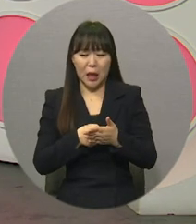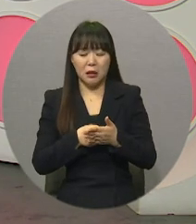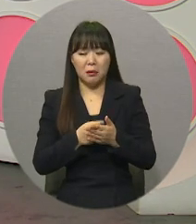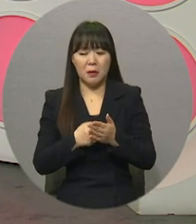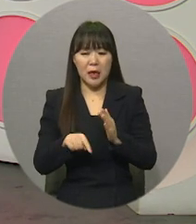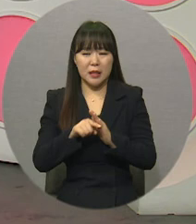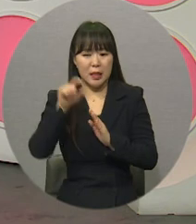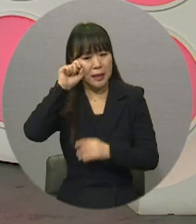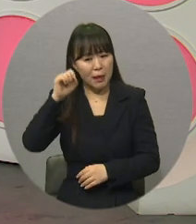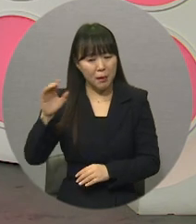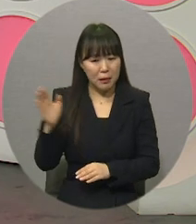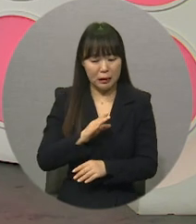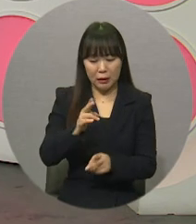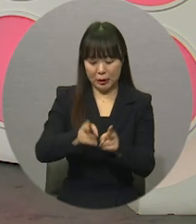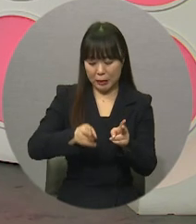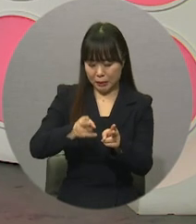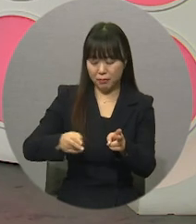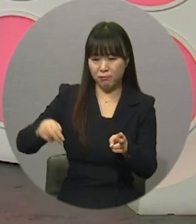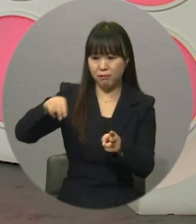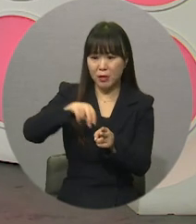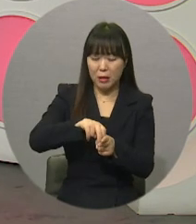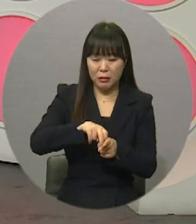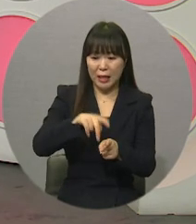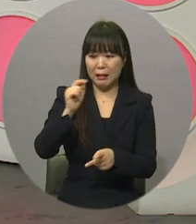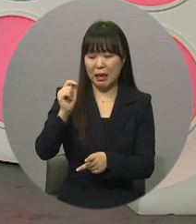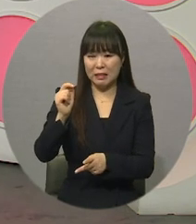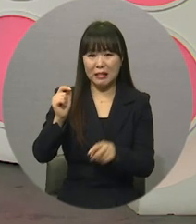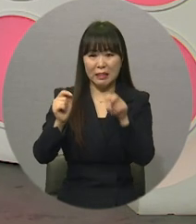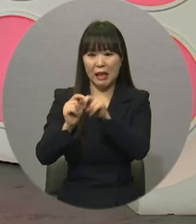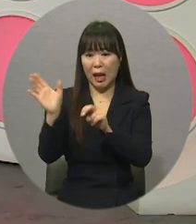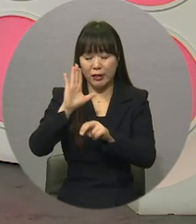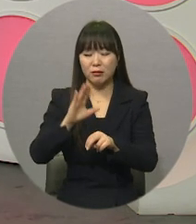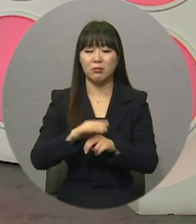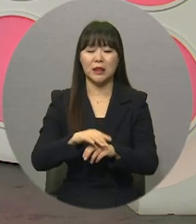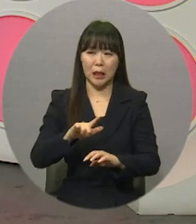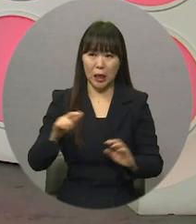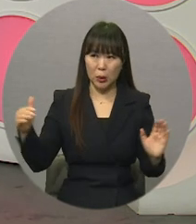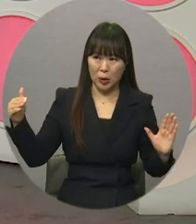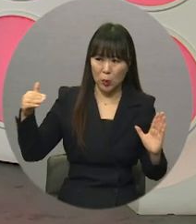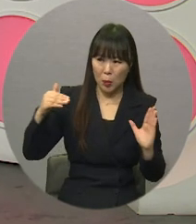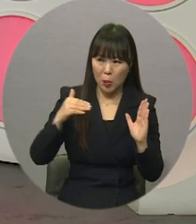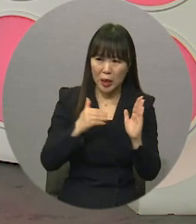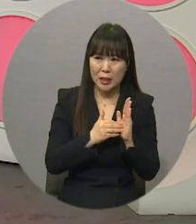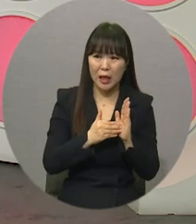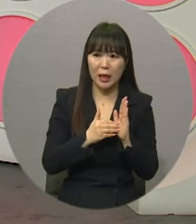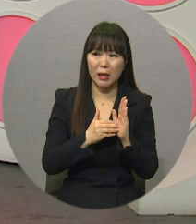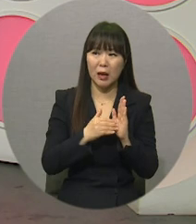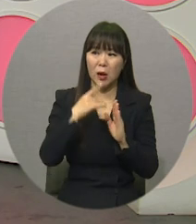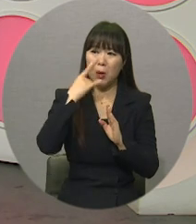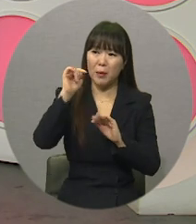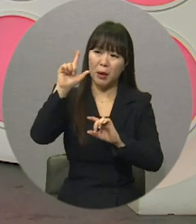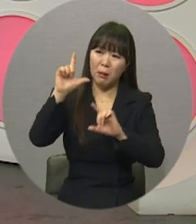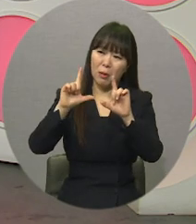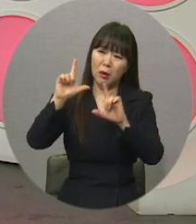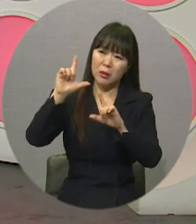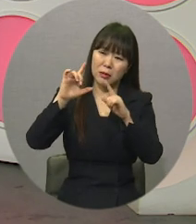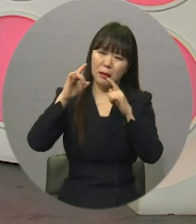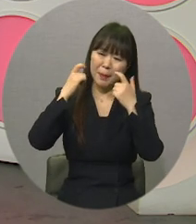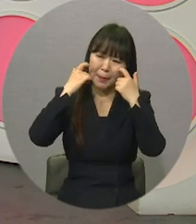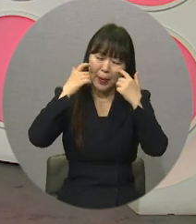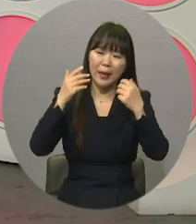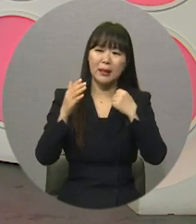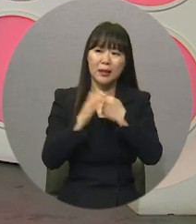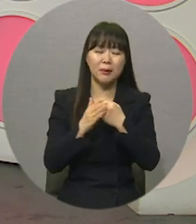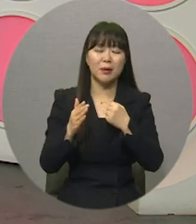몸으로 새벽부터 기차에 올라타 택시 한번 타지 않고 이곳까지 왔을 모습이 선에 저는